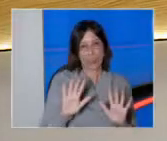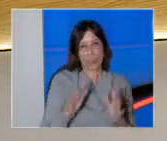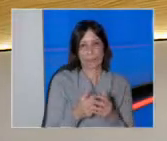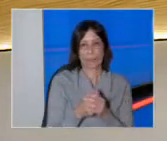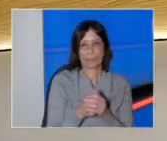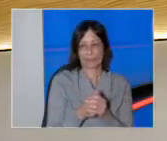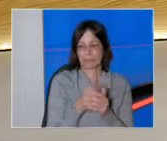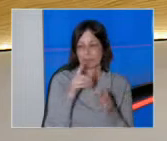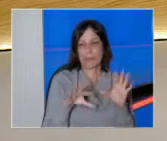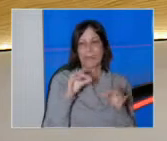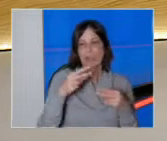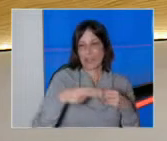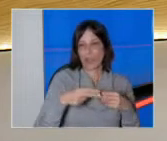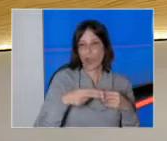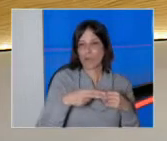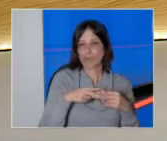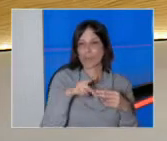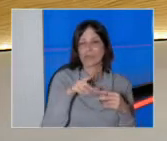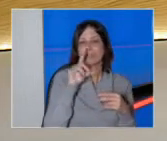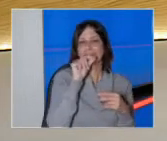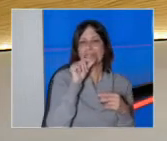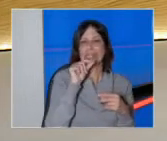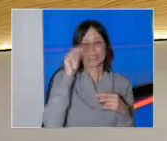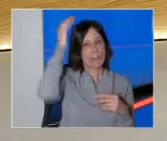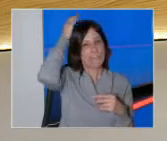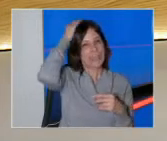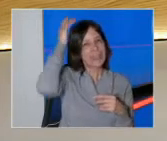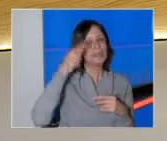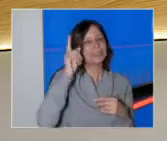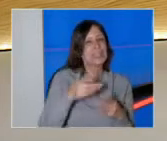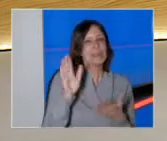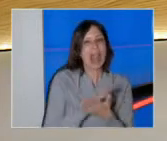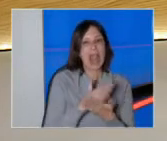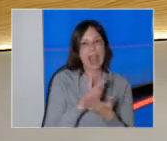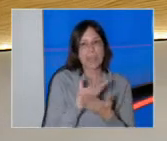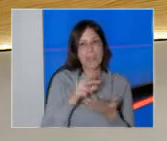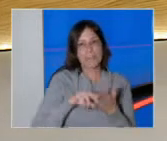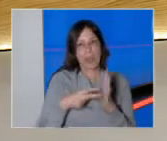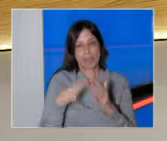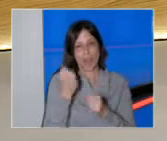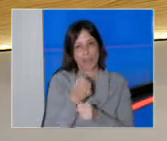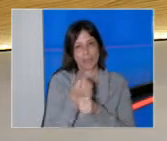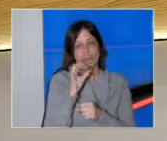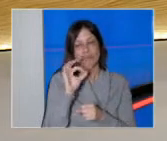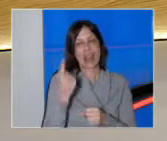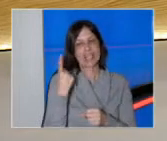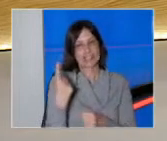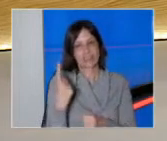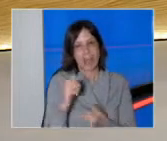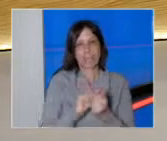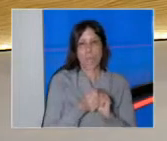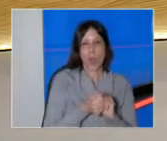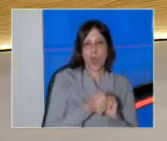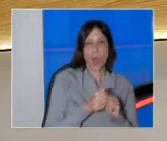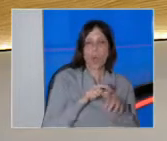אז בבחירות הקרובות, כך מצייץ נפתלי בנט, אתם צריכים להחליט, פוליטיקאים שעובדים עבור עצמם, או